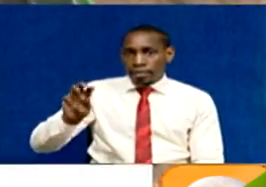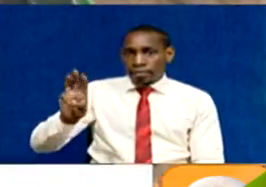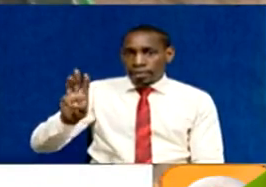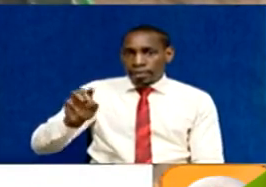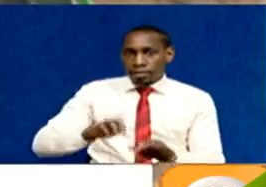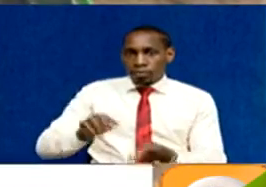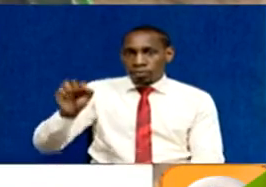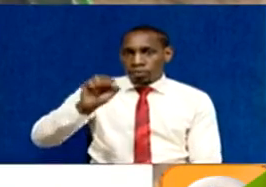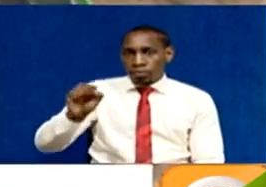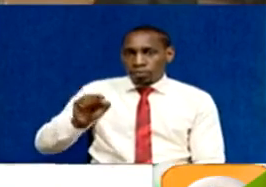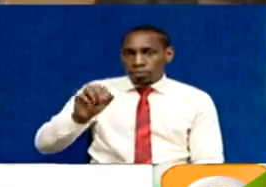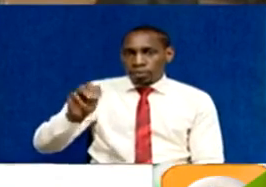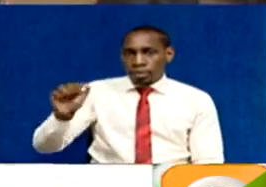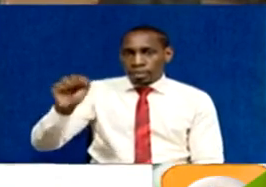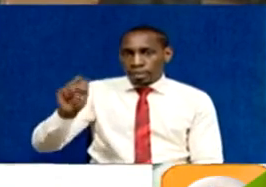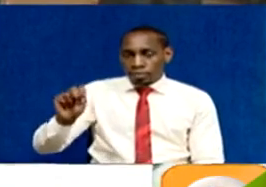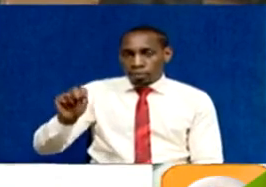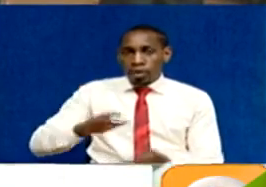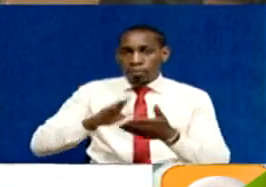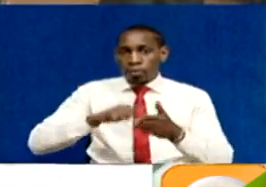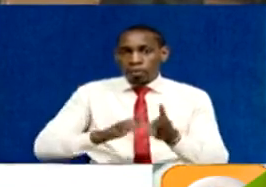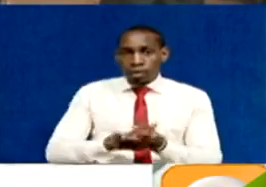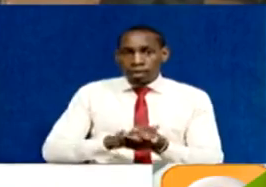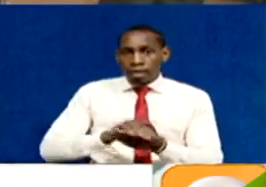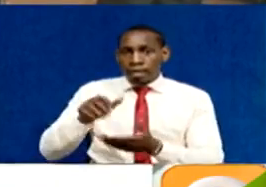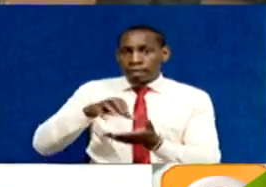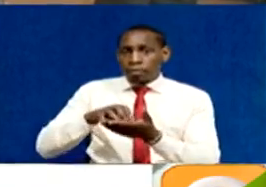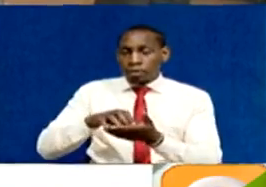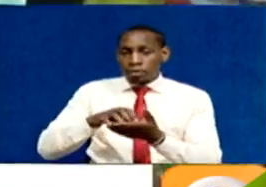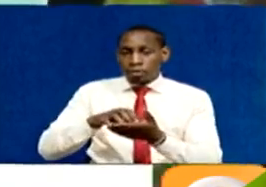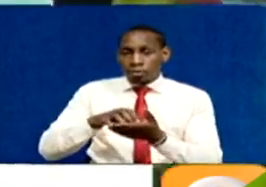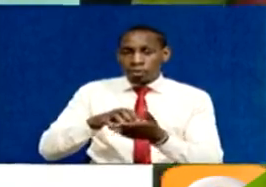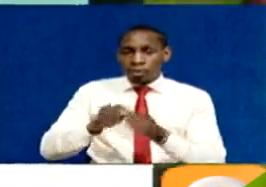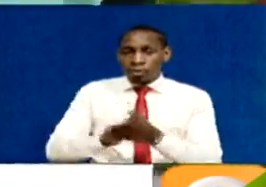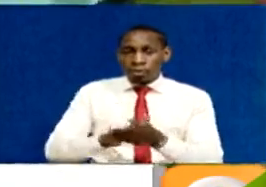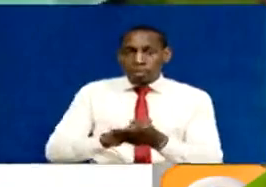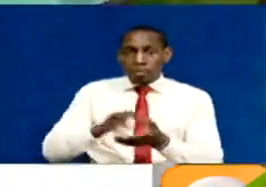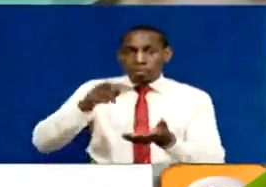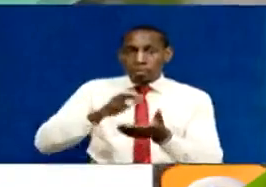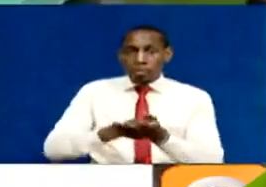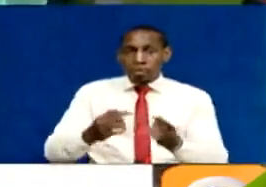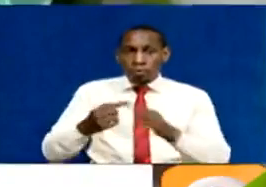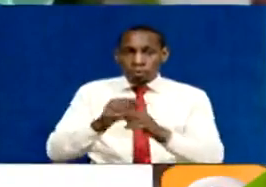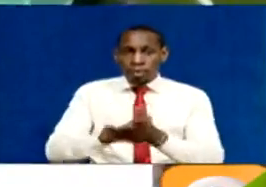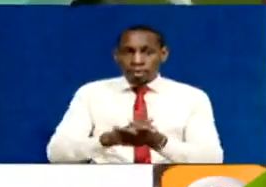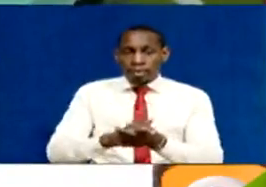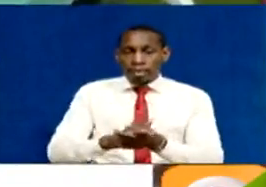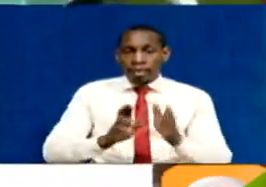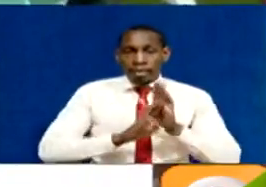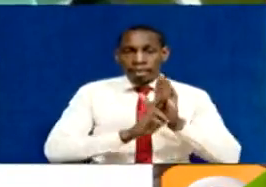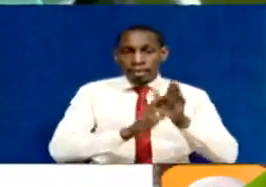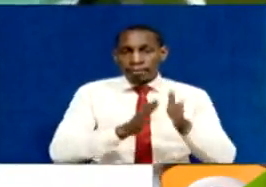Samson Omwanza na Eric Njeru Theru. Aidha, wadhifa mwingine wenye ushawishi na unaopiganiwa na wengi ni ule wa atakayewakilisha